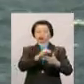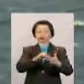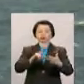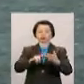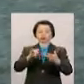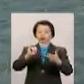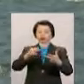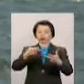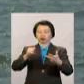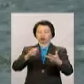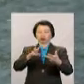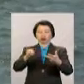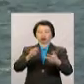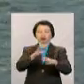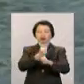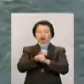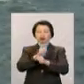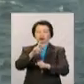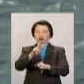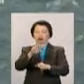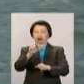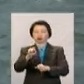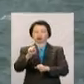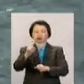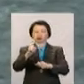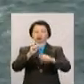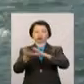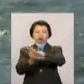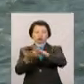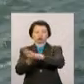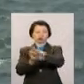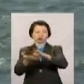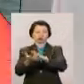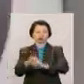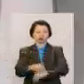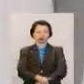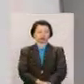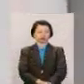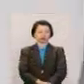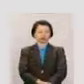Wahab menerusi acara RS1 campuran.